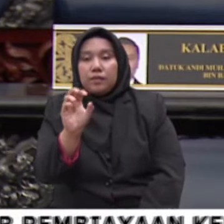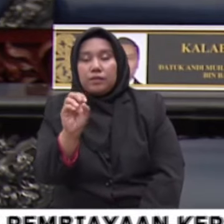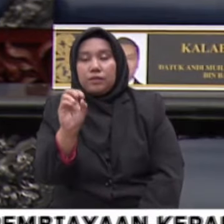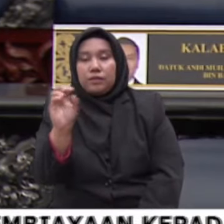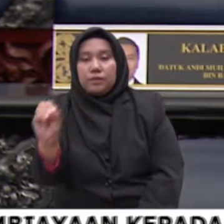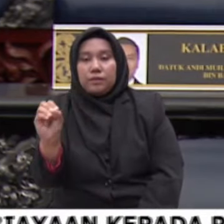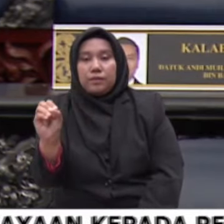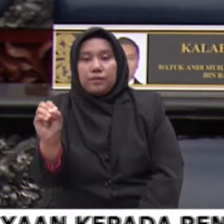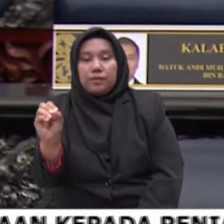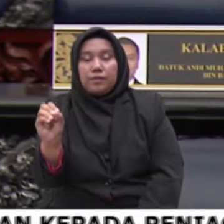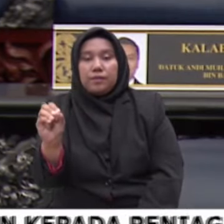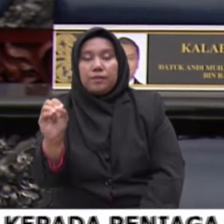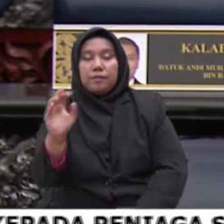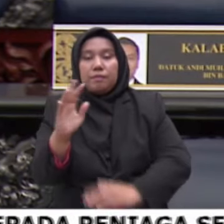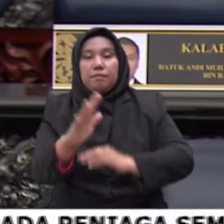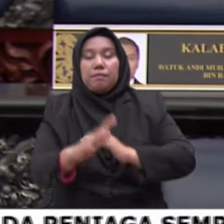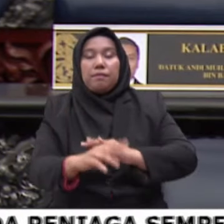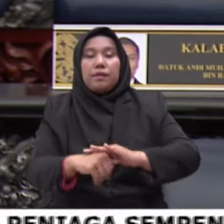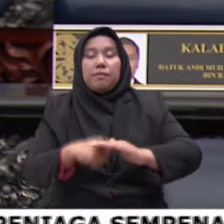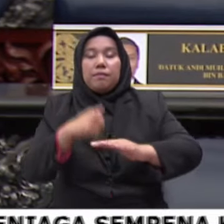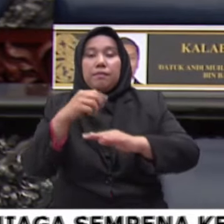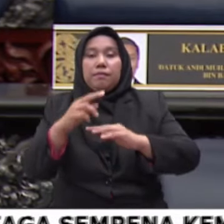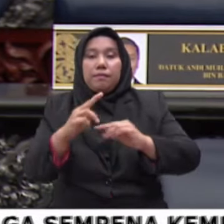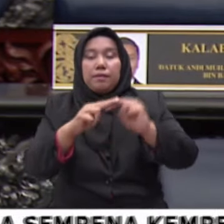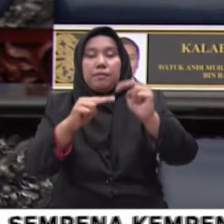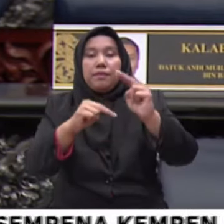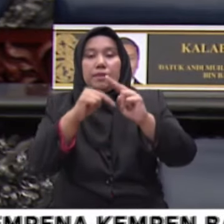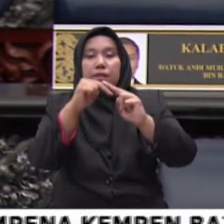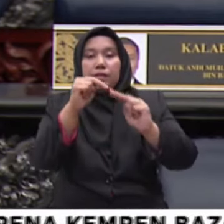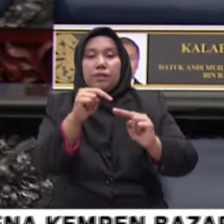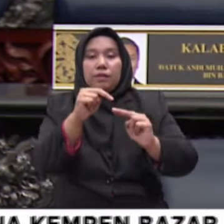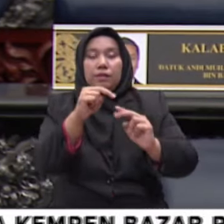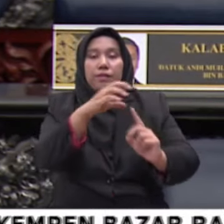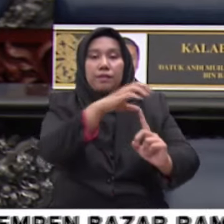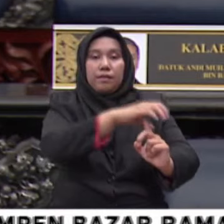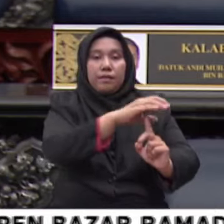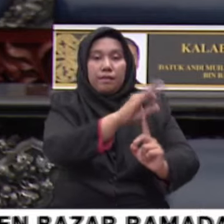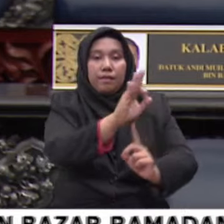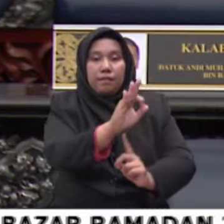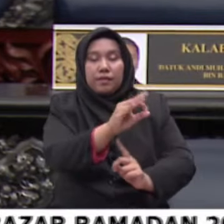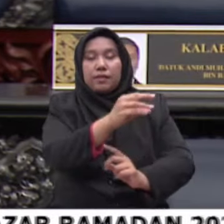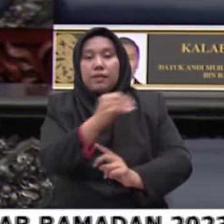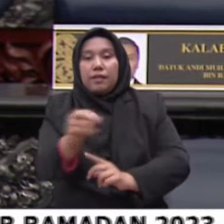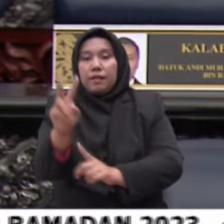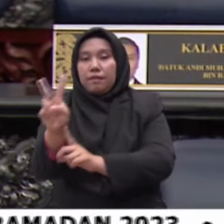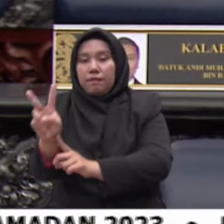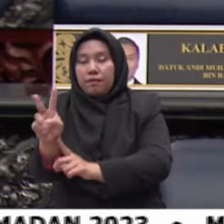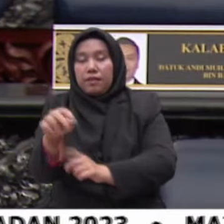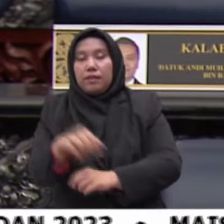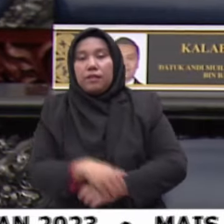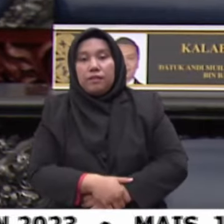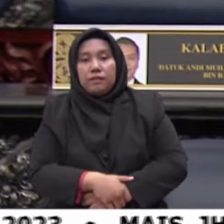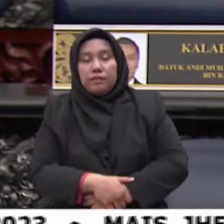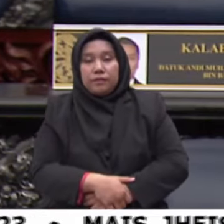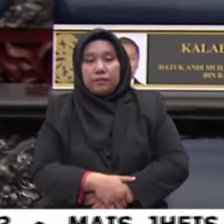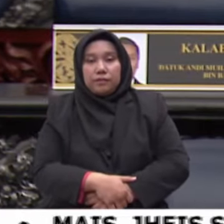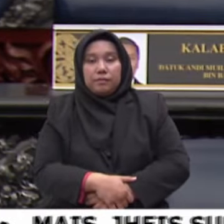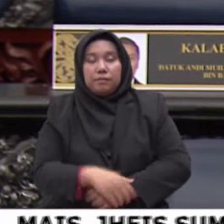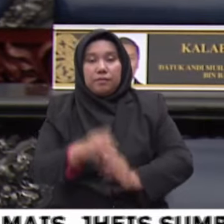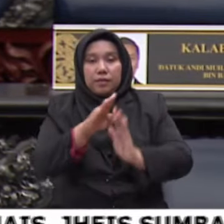pembangunan francise dan vendor. Tuan pengerusi, saya melihat menerusi butiran ini terdapat pengurangan